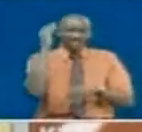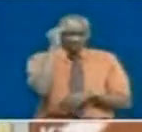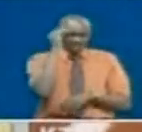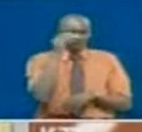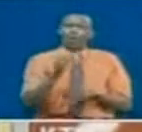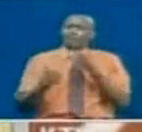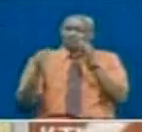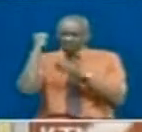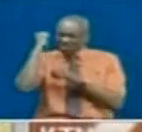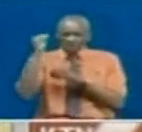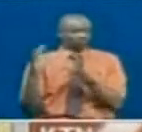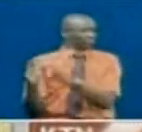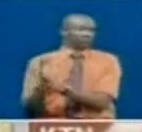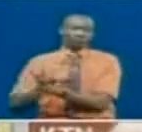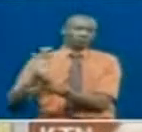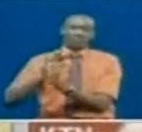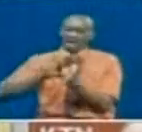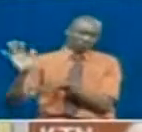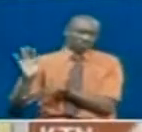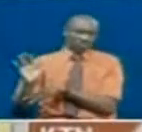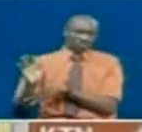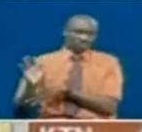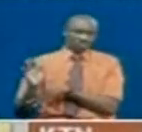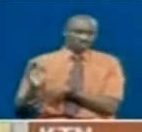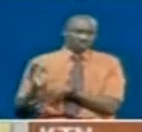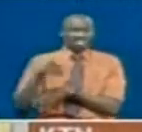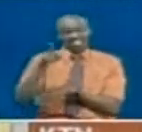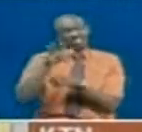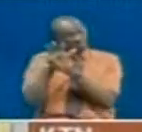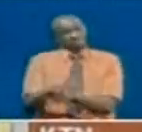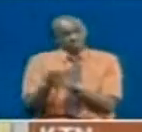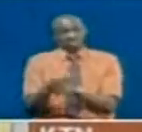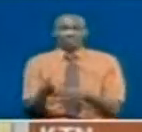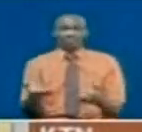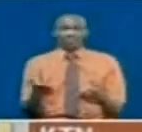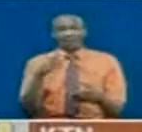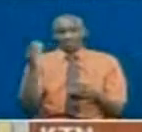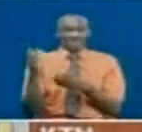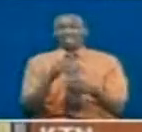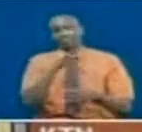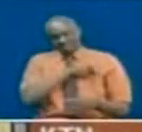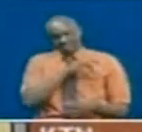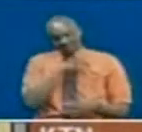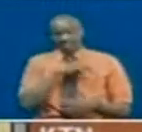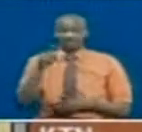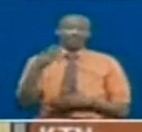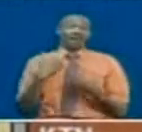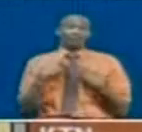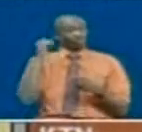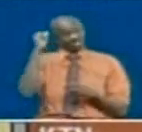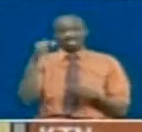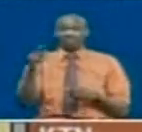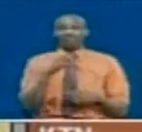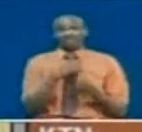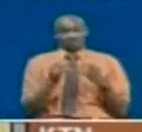political manipulations. Political manipulations, manipulations bring in a lot of benefits politically to the politicians.